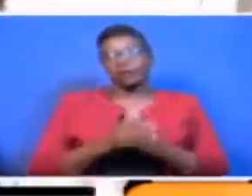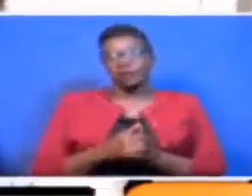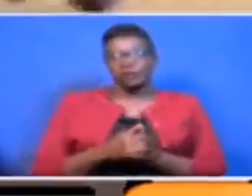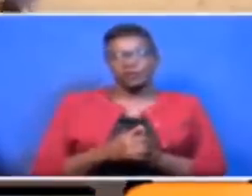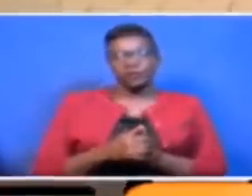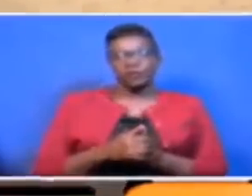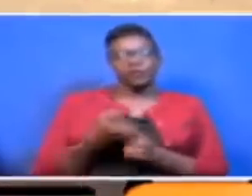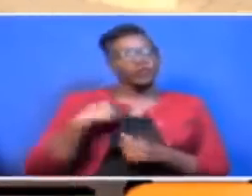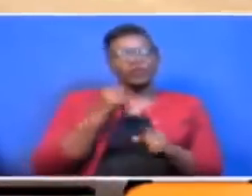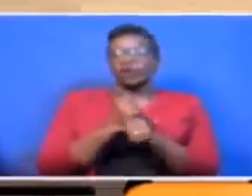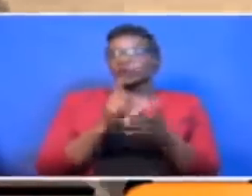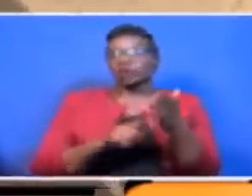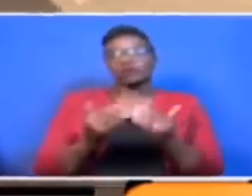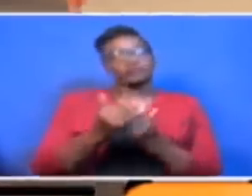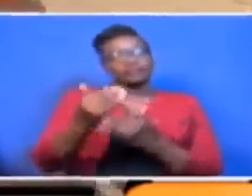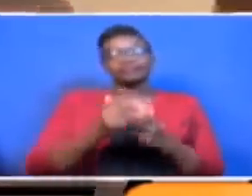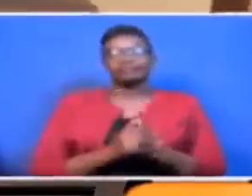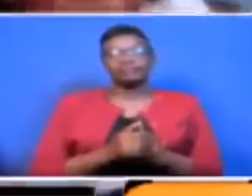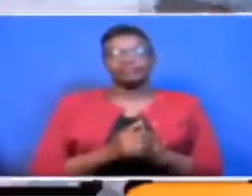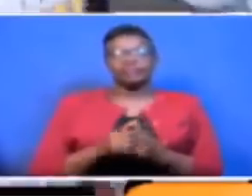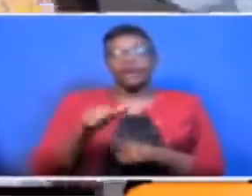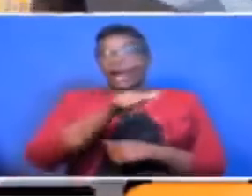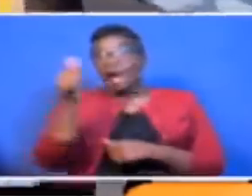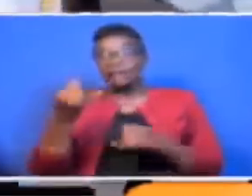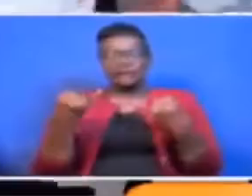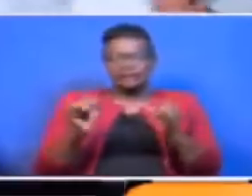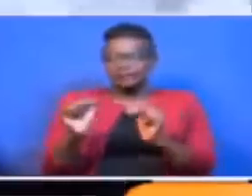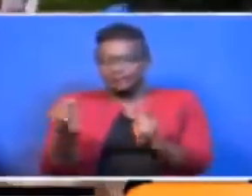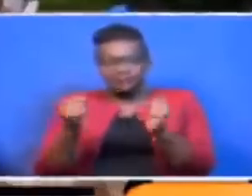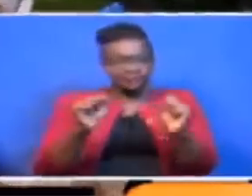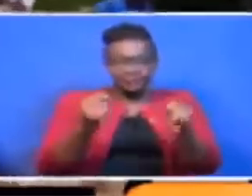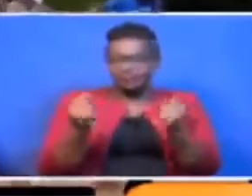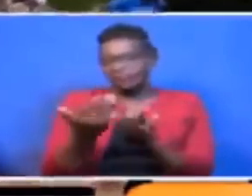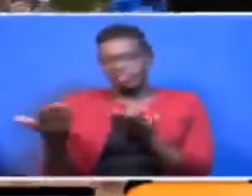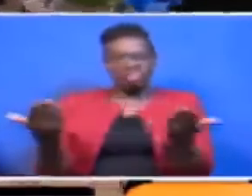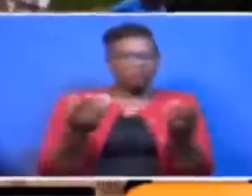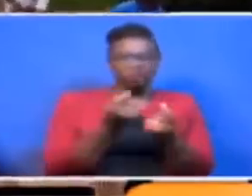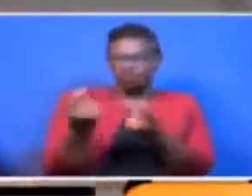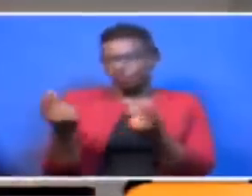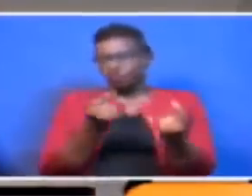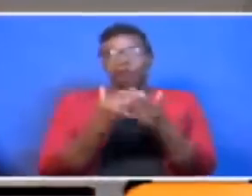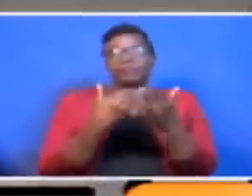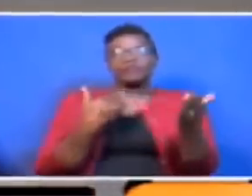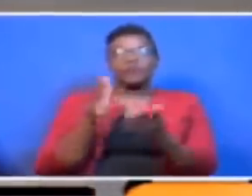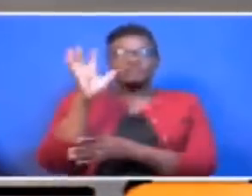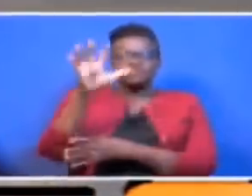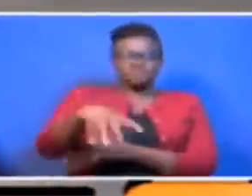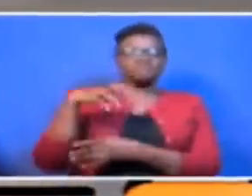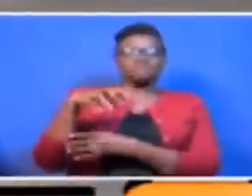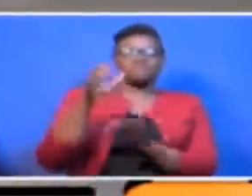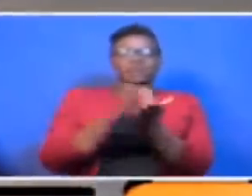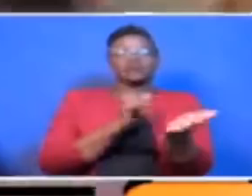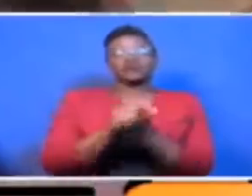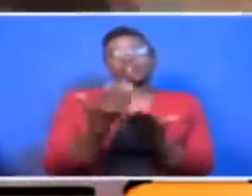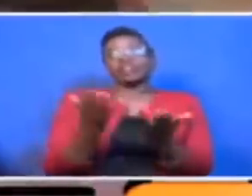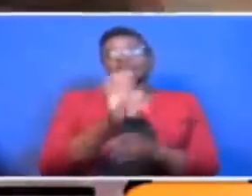you going to do? Wengine wakijikaza kunusuru angaa bidhaa kidogo kabla ya kufikiwa na makali ya matingatinga haya